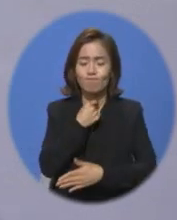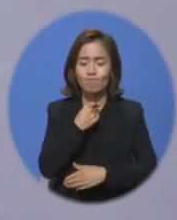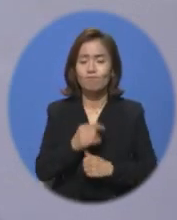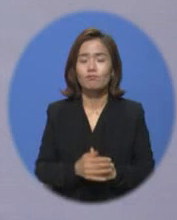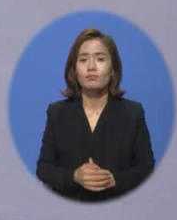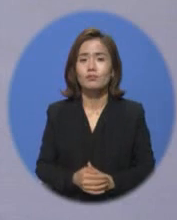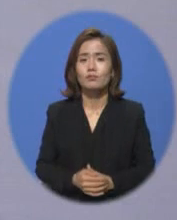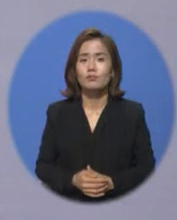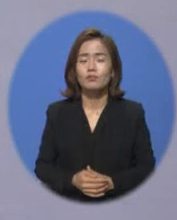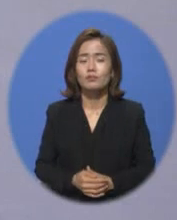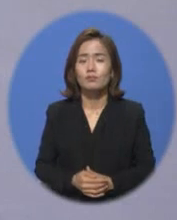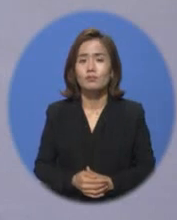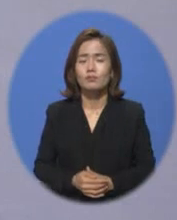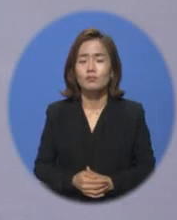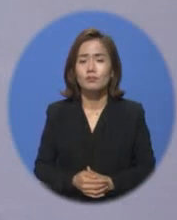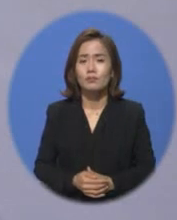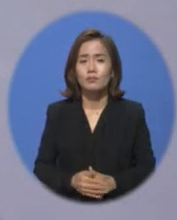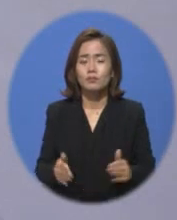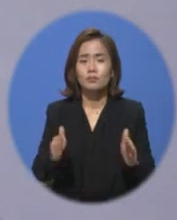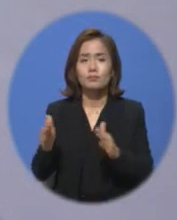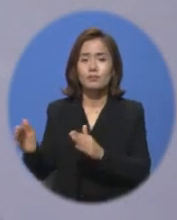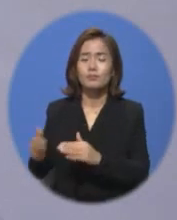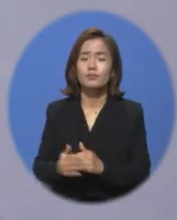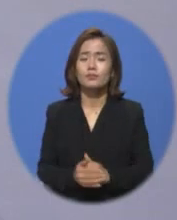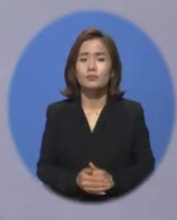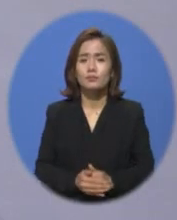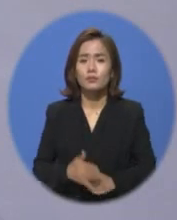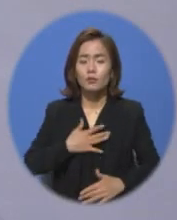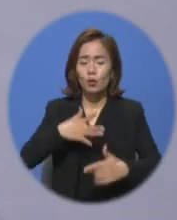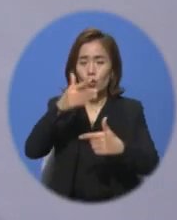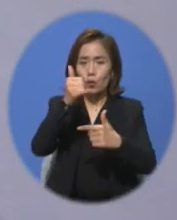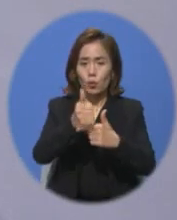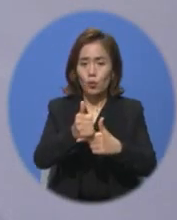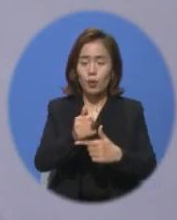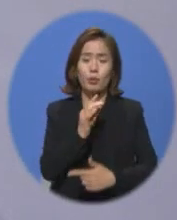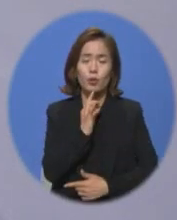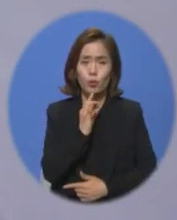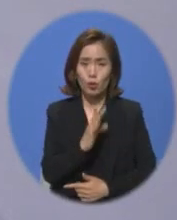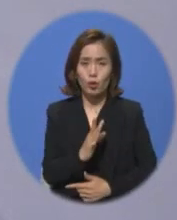위해노력하겠습니다.저는 국회